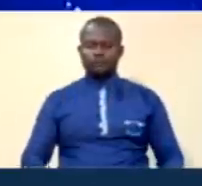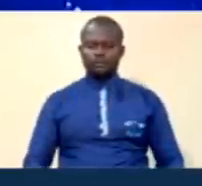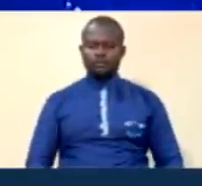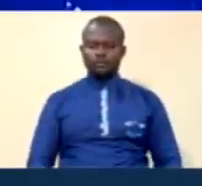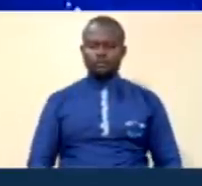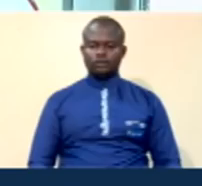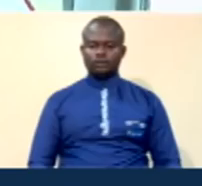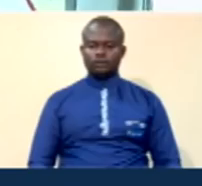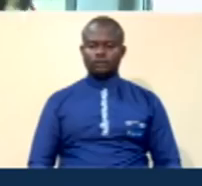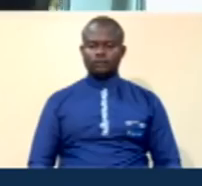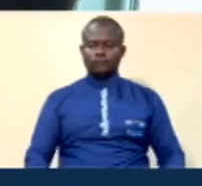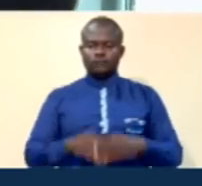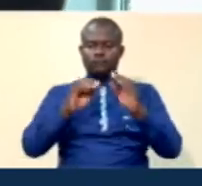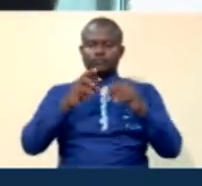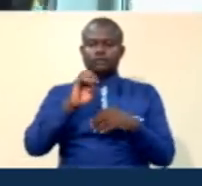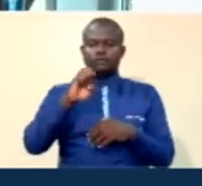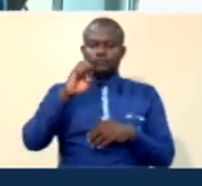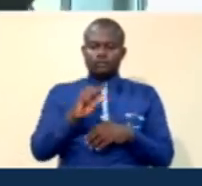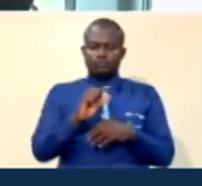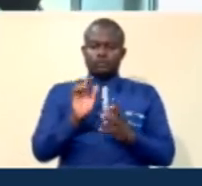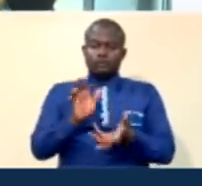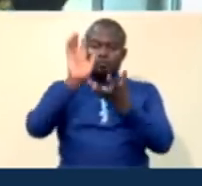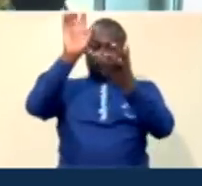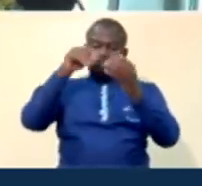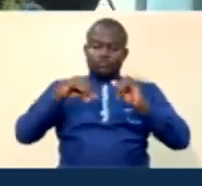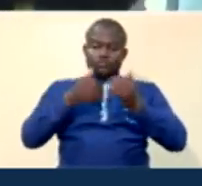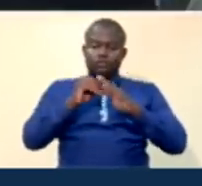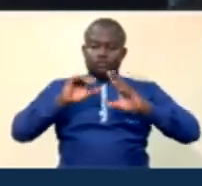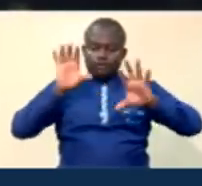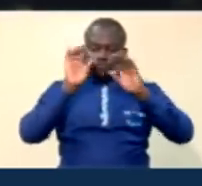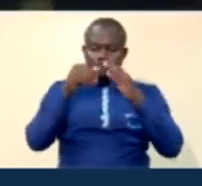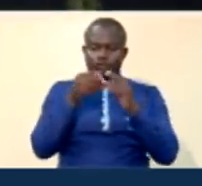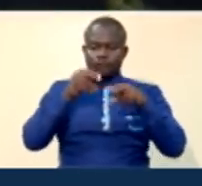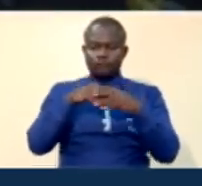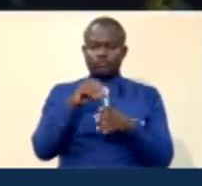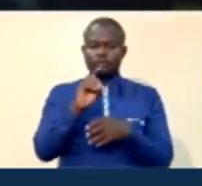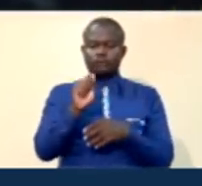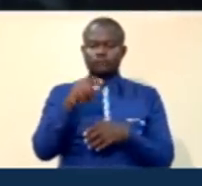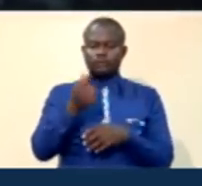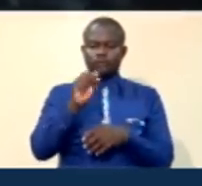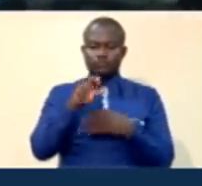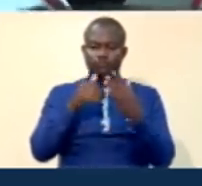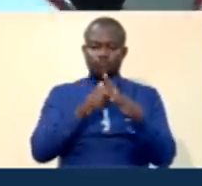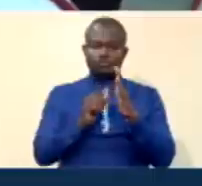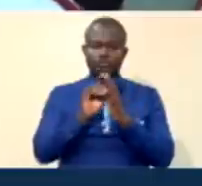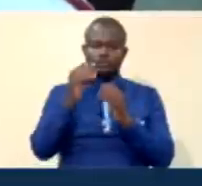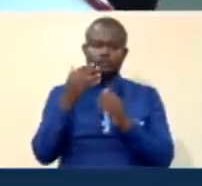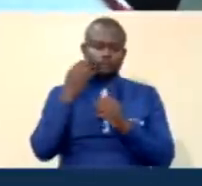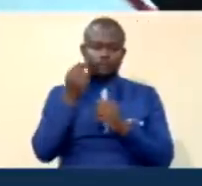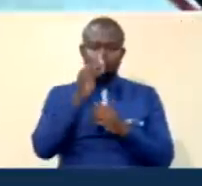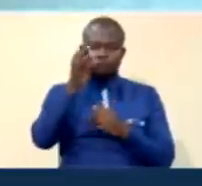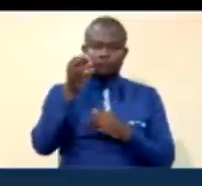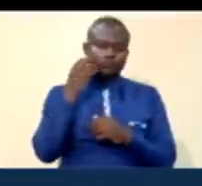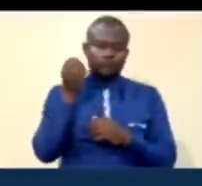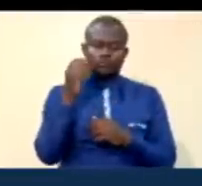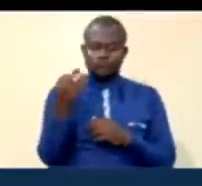irambuye. Ikipe reg basketball club igiye gukina imikino amajonjora azabera i Dakar muri Senegal kuva tariki ya gatanu ukwezi gutaha kwa gatatu.